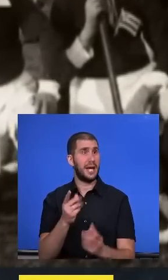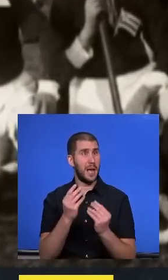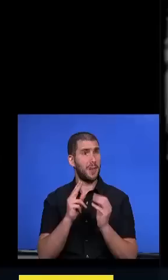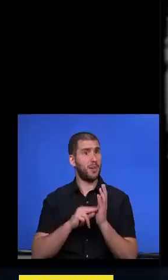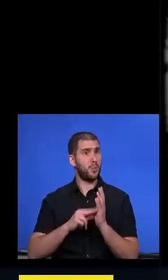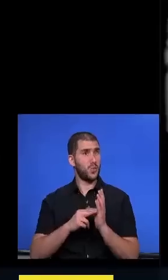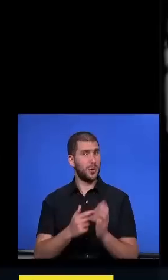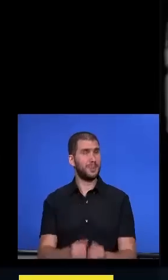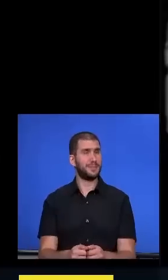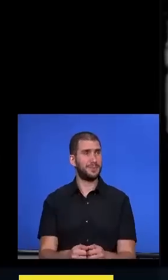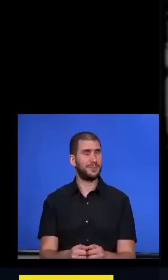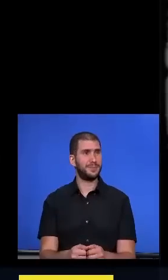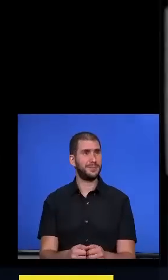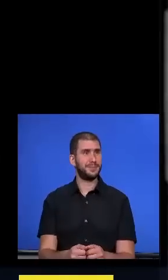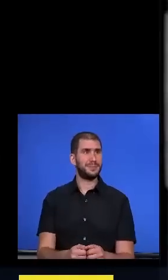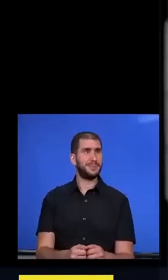מאוד תמונות.